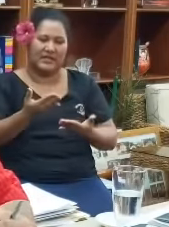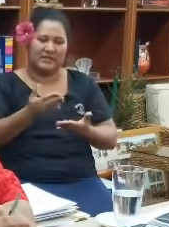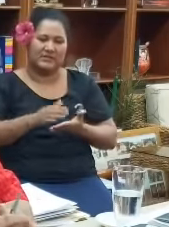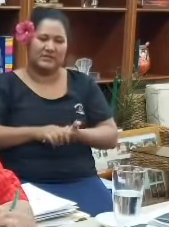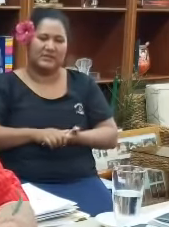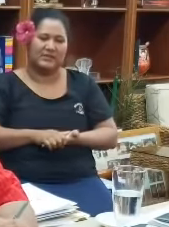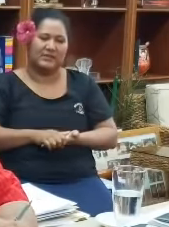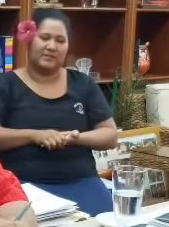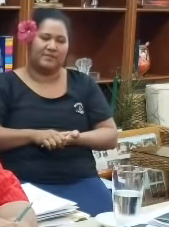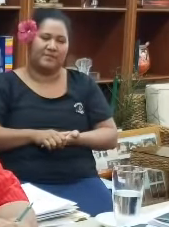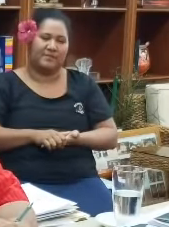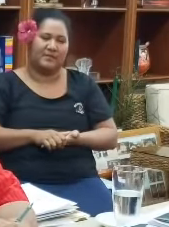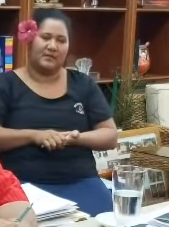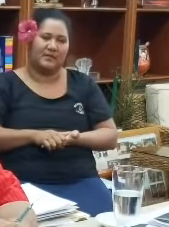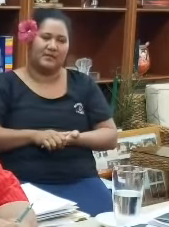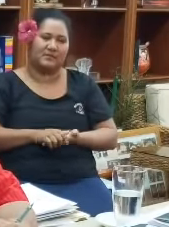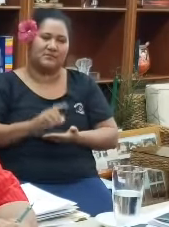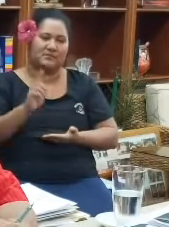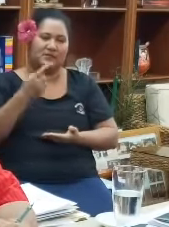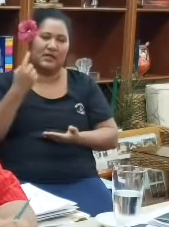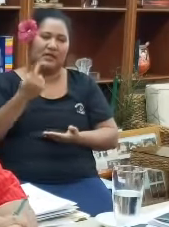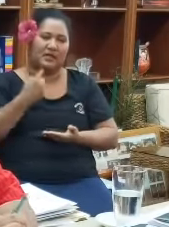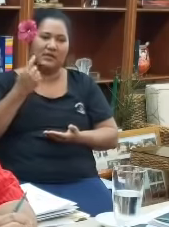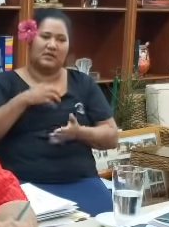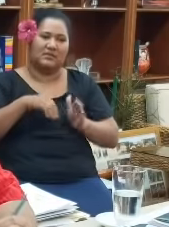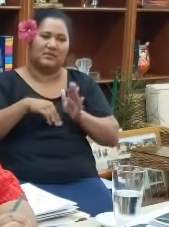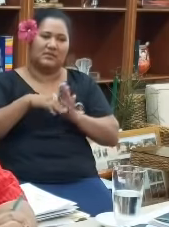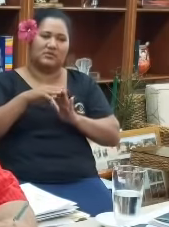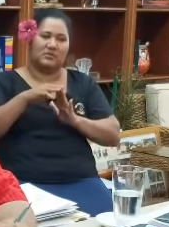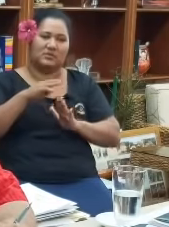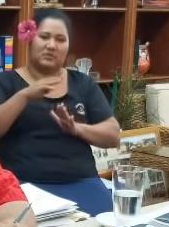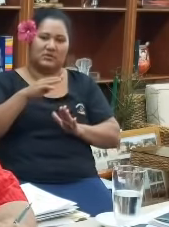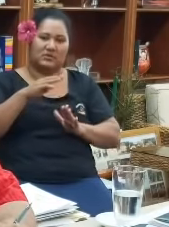e fa lu lu om tanga lu nga malato o fenga lu